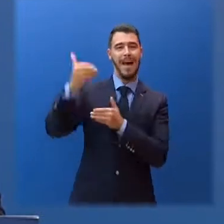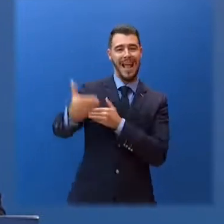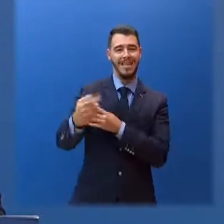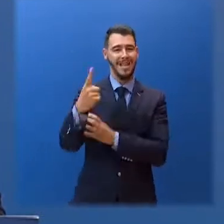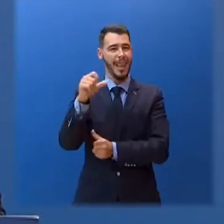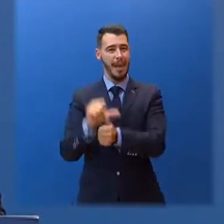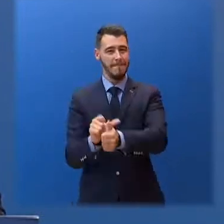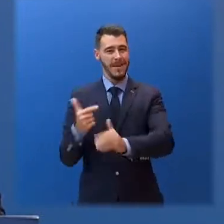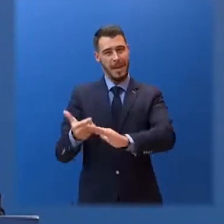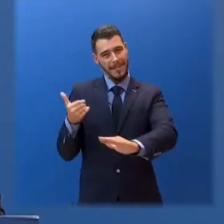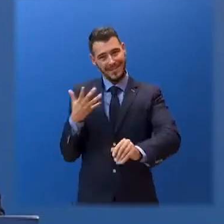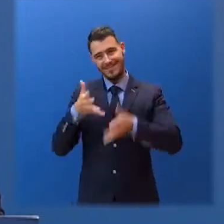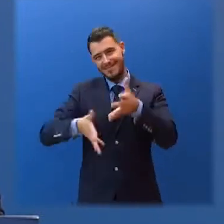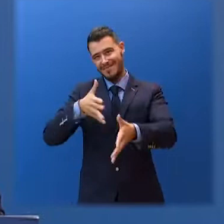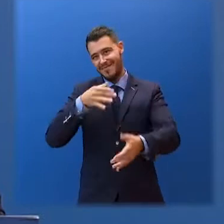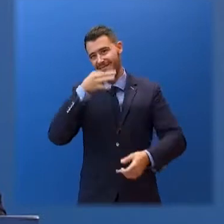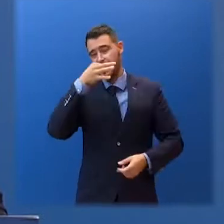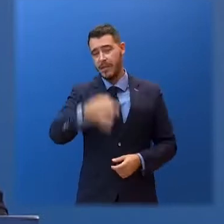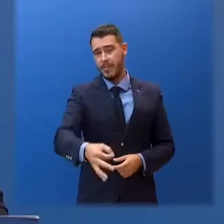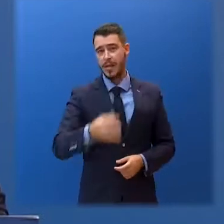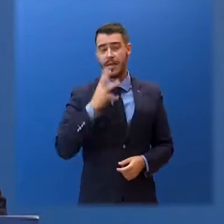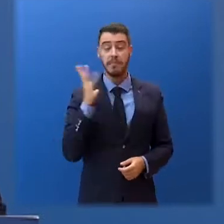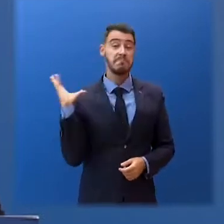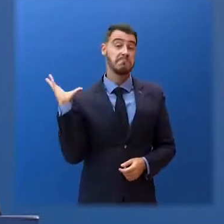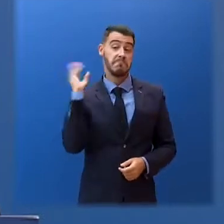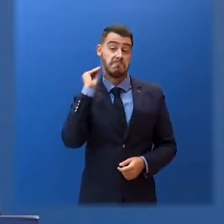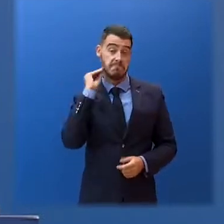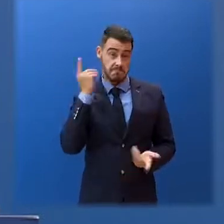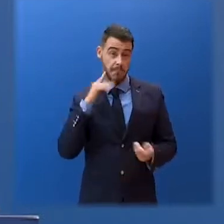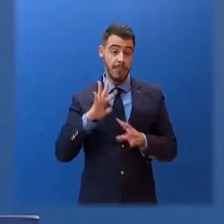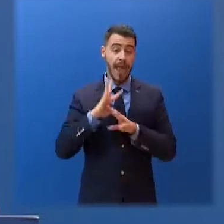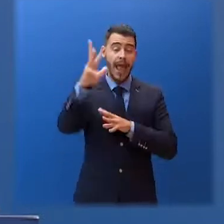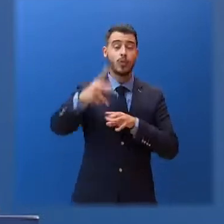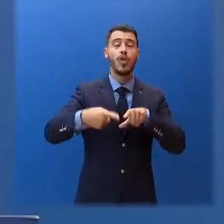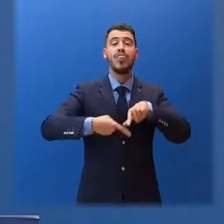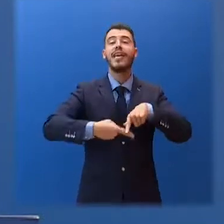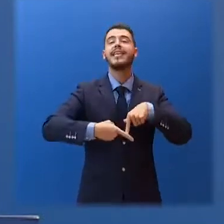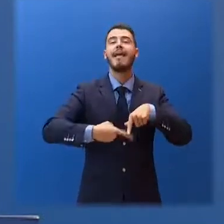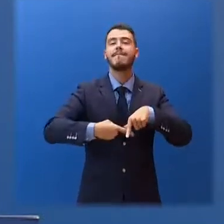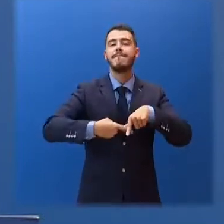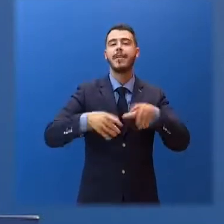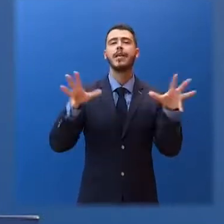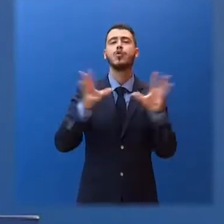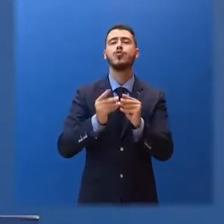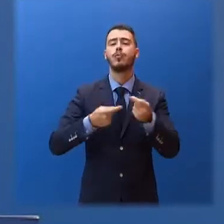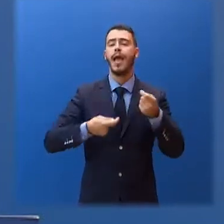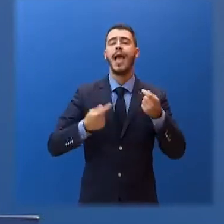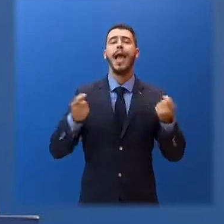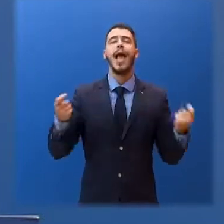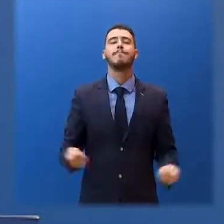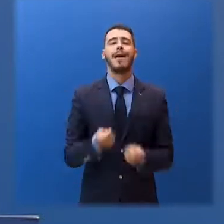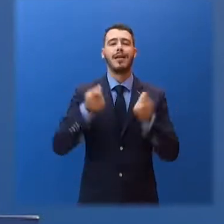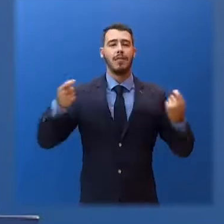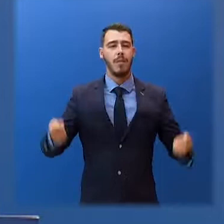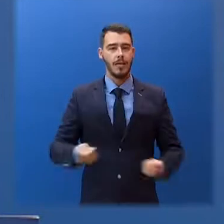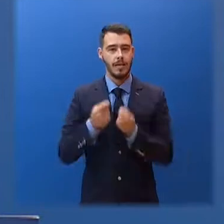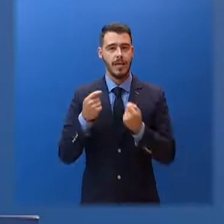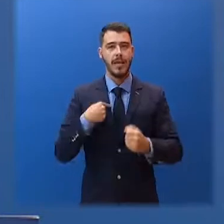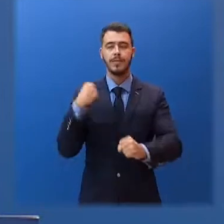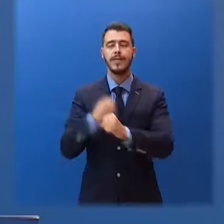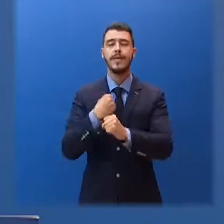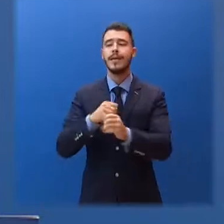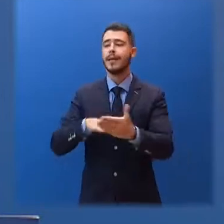Από ό,τι έχουμε ακούσει, ότι η παράτηση αυτή θα είναι μέχρι το Δεκέμβριο για επαγγελματίες και για εργαζόμενους που είναι σε